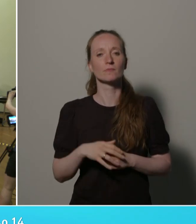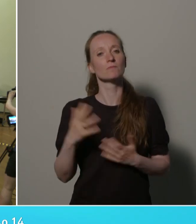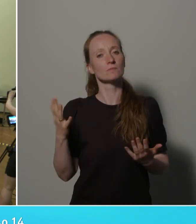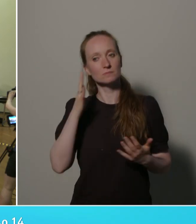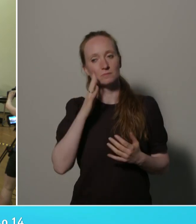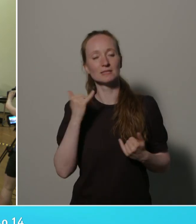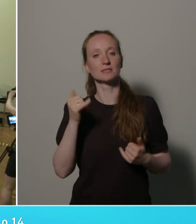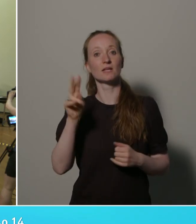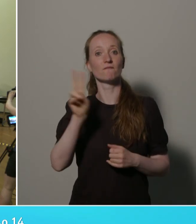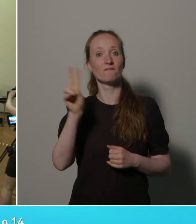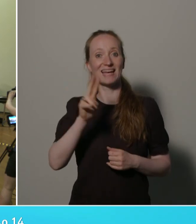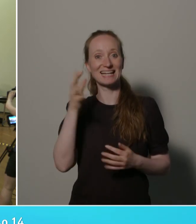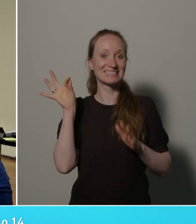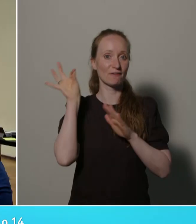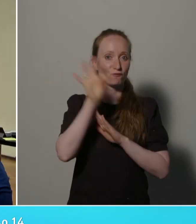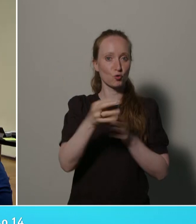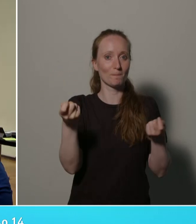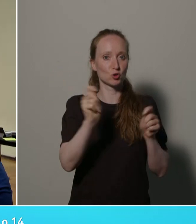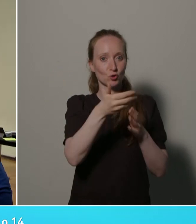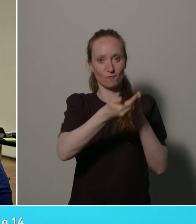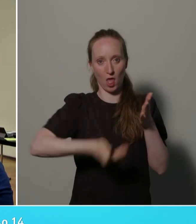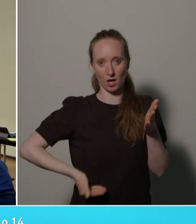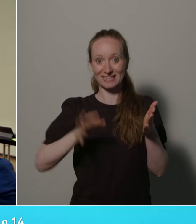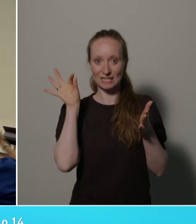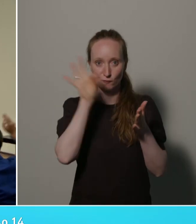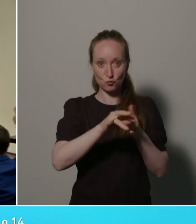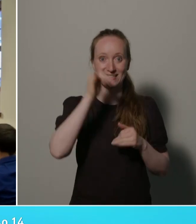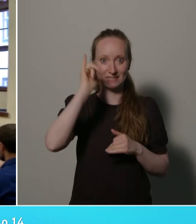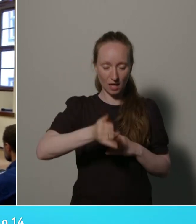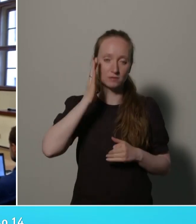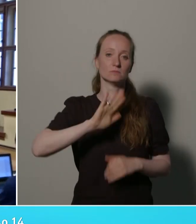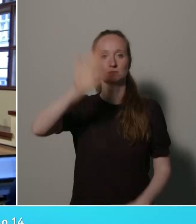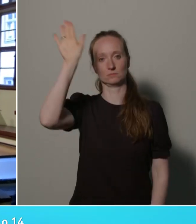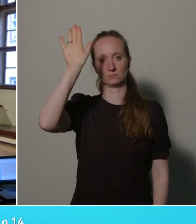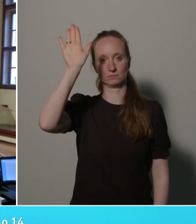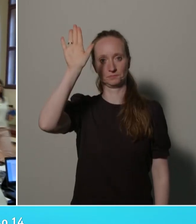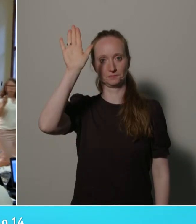bitte ich Sie jetzt um Ihr Handzeichen, wenn Sie dieser Beschlussvorlage zustimmen.